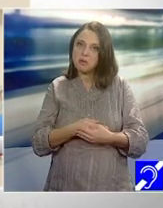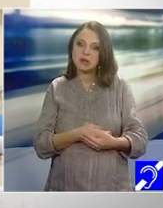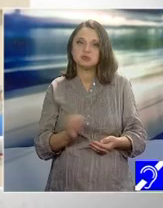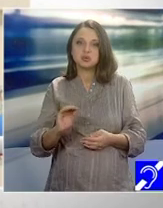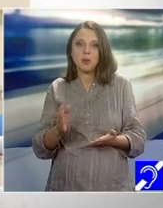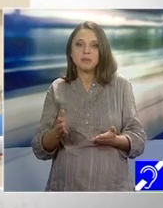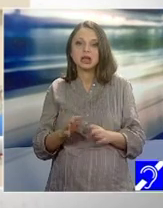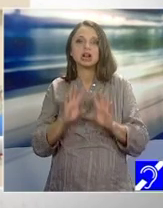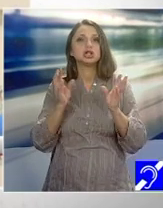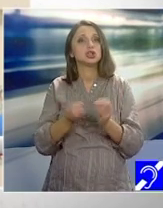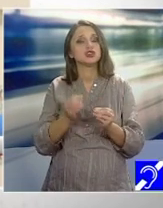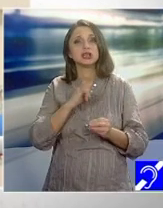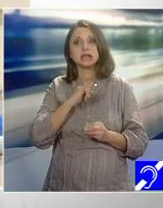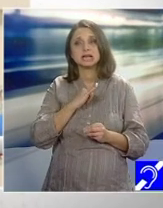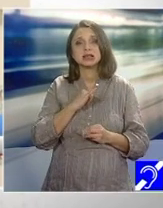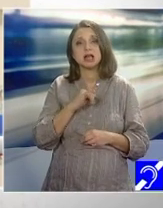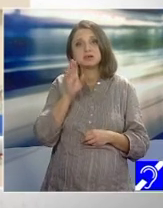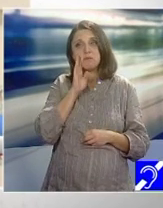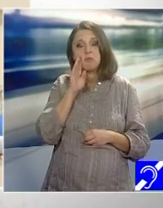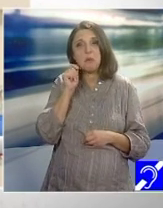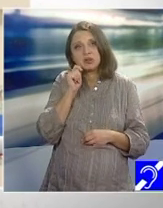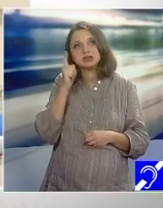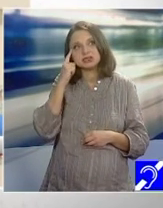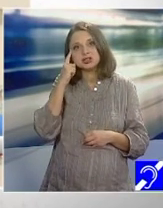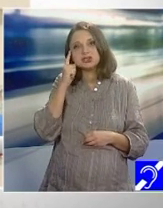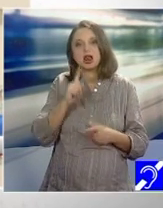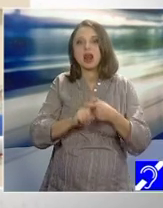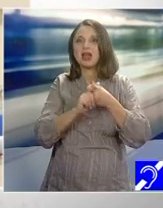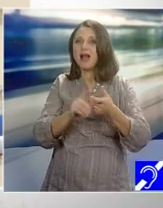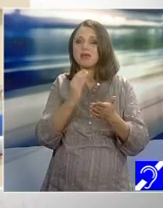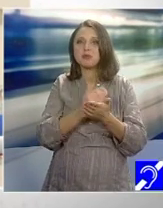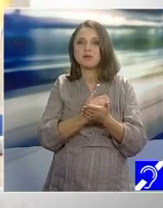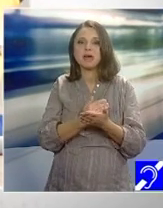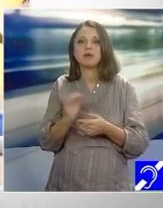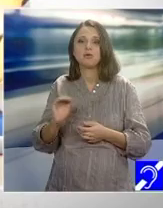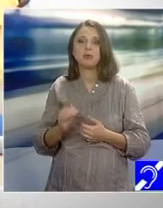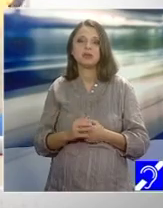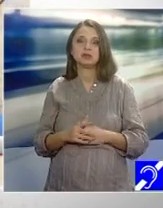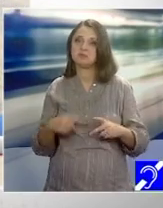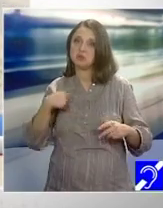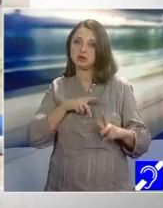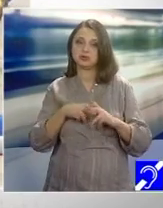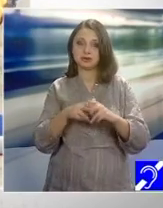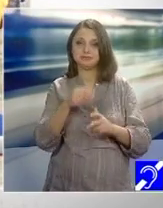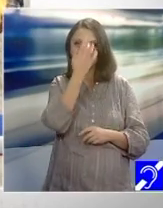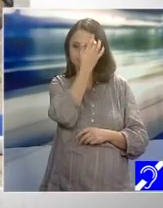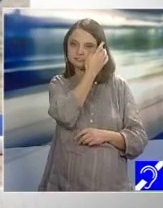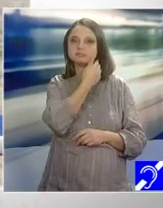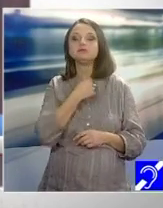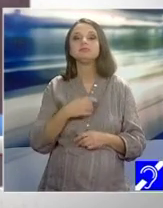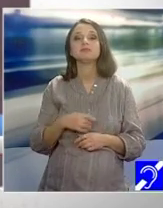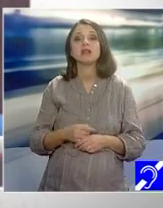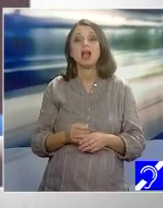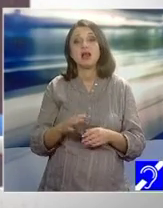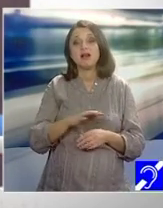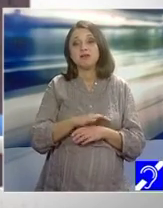ce interesează problemele, tot ce e legat de probleme pediatrice. Membrii fundației fac apel la părinți, dar și la